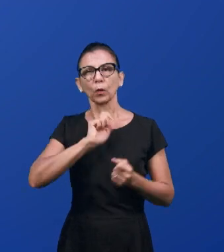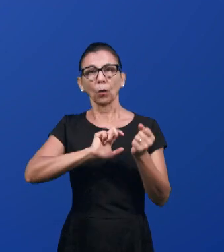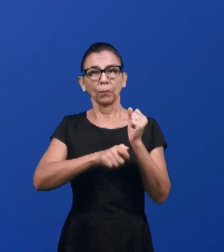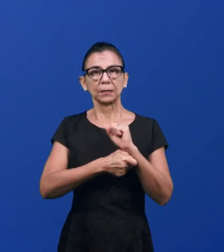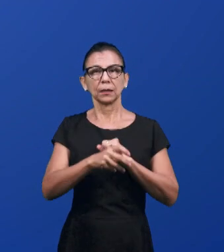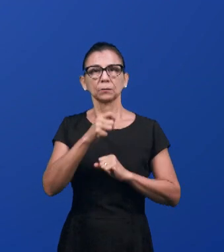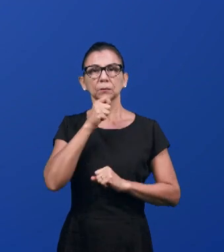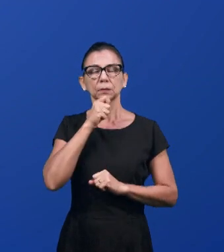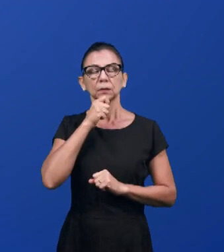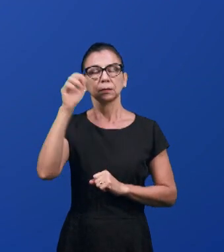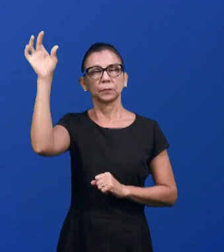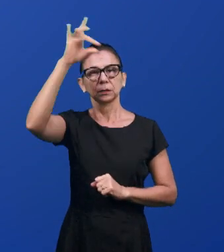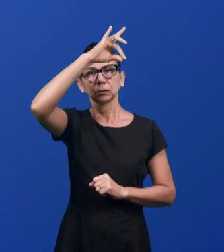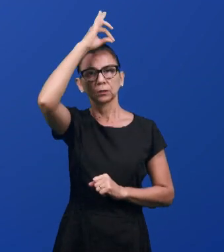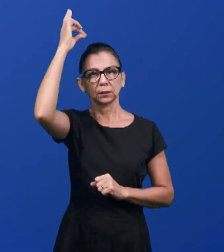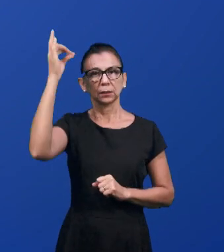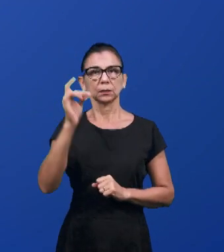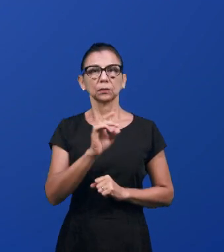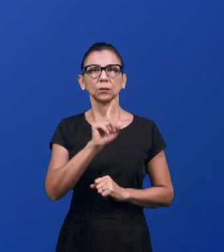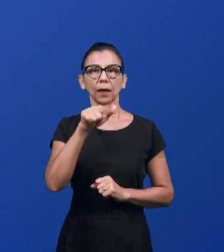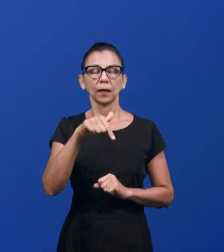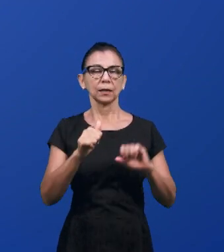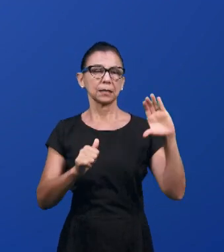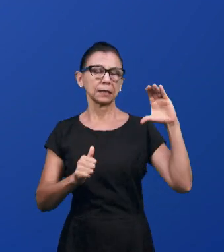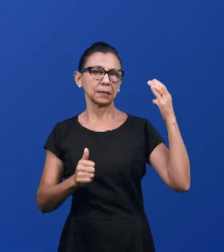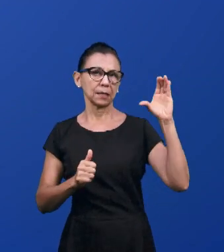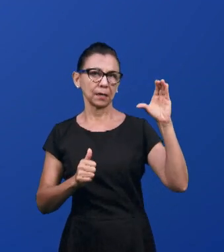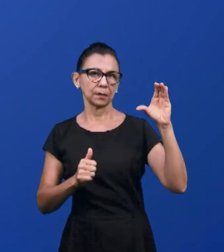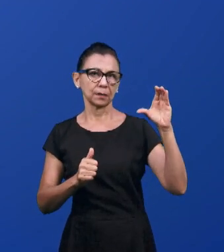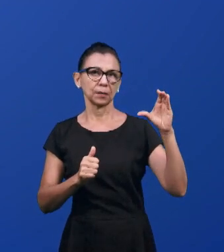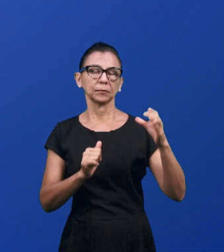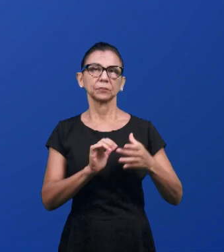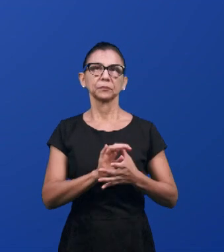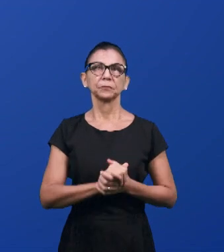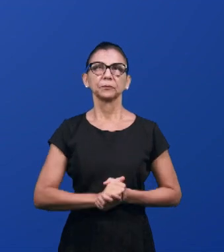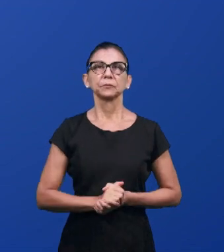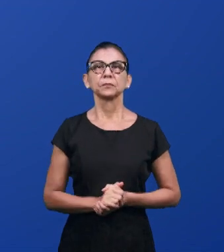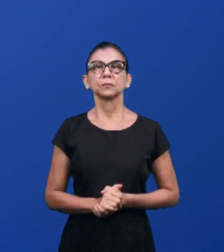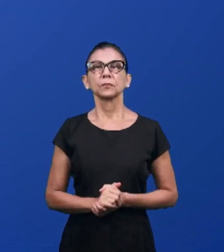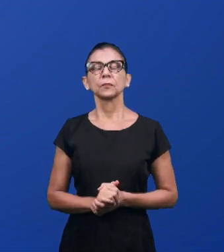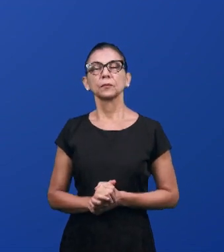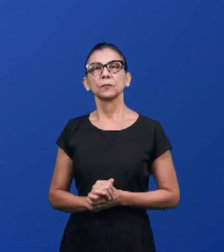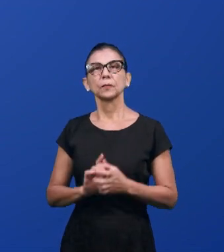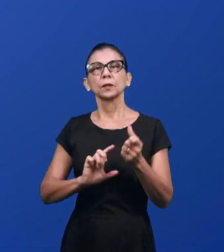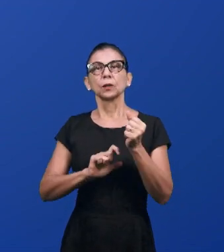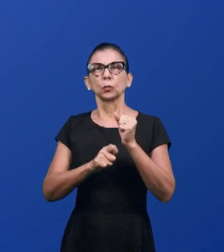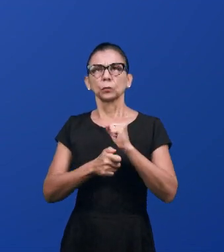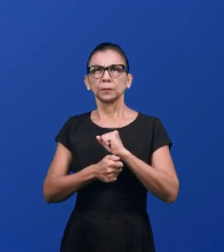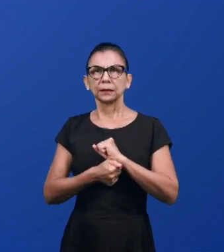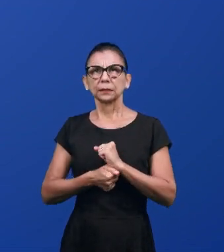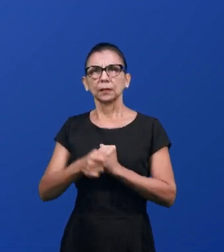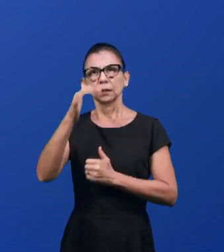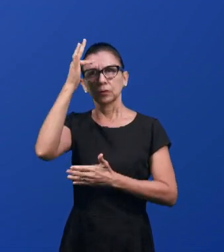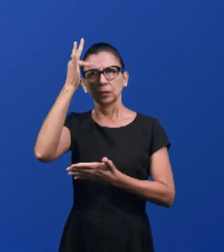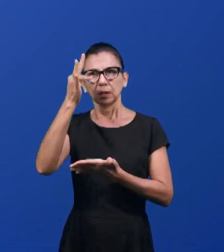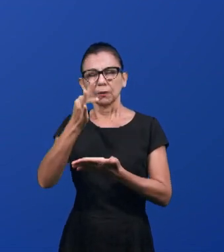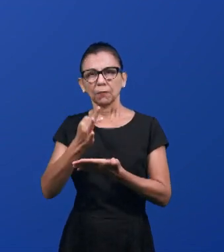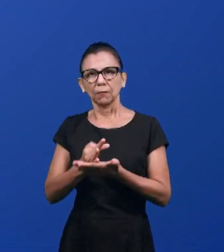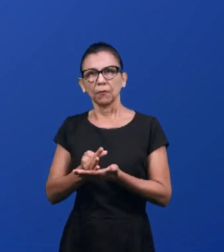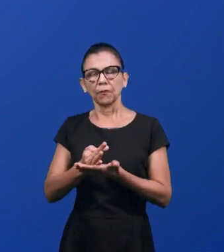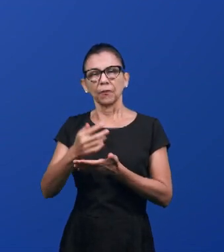voyons en 1 Timothée 3,9 qui dit en gardant le mystère de la foi dans une conscience